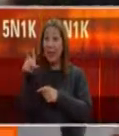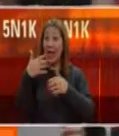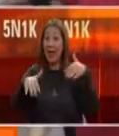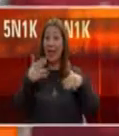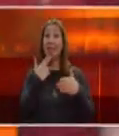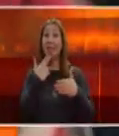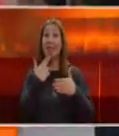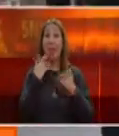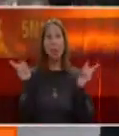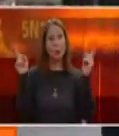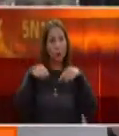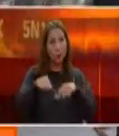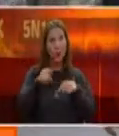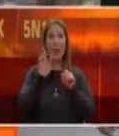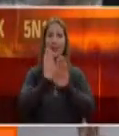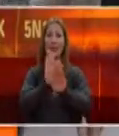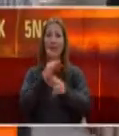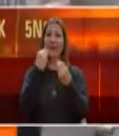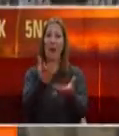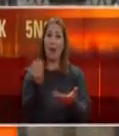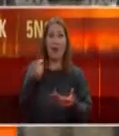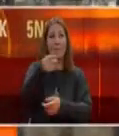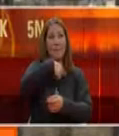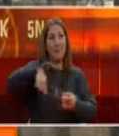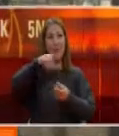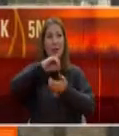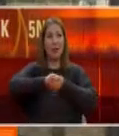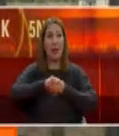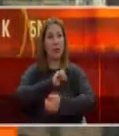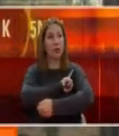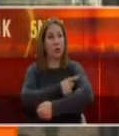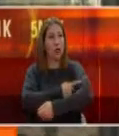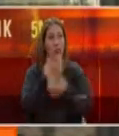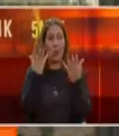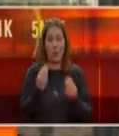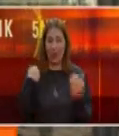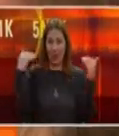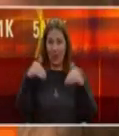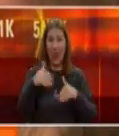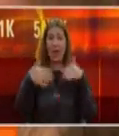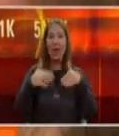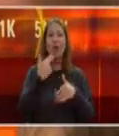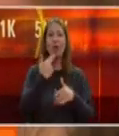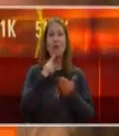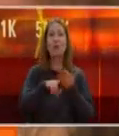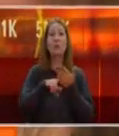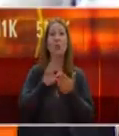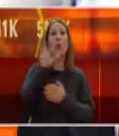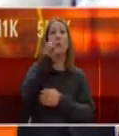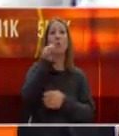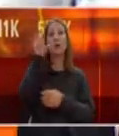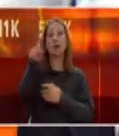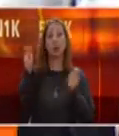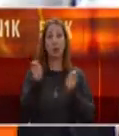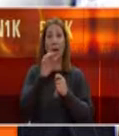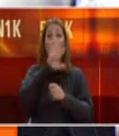kadınlarla buluşmaya ve dayanışmaya, birlikte güçlenmeye geldik. Engelli kadın üyelerimize ulaşmaya çalışıyoruz. Her ilde